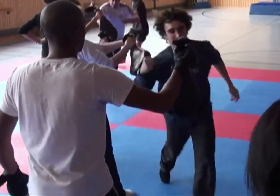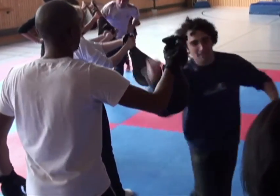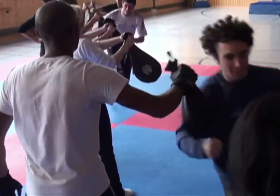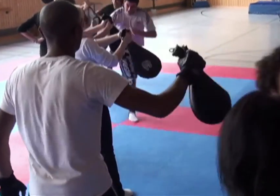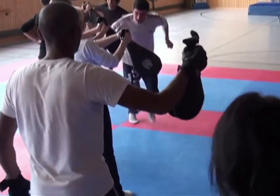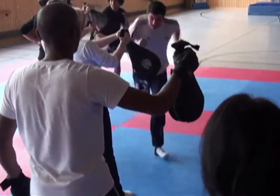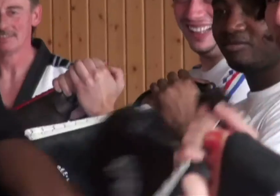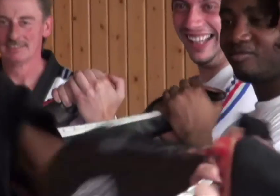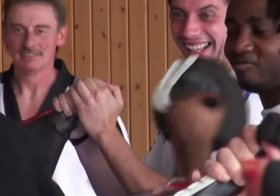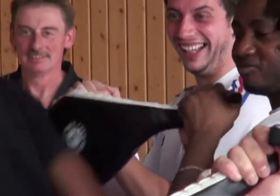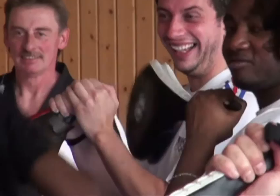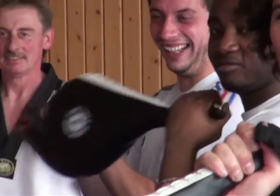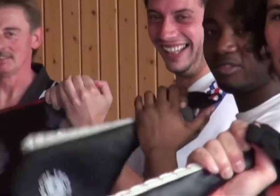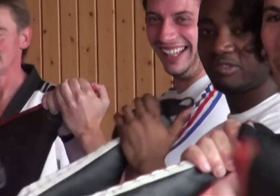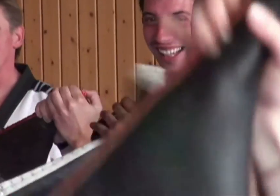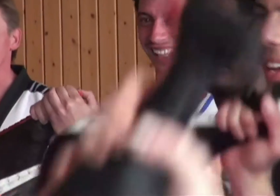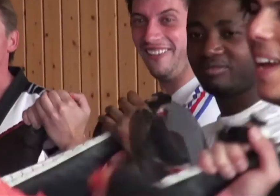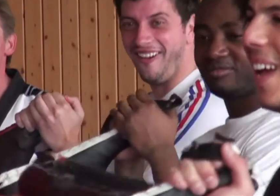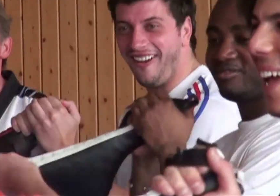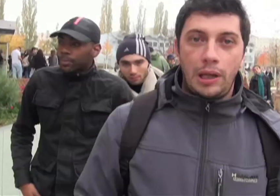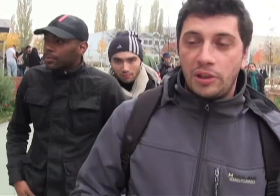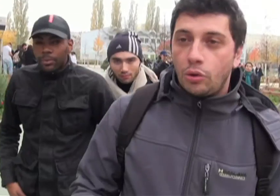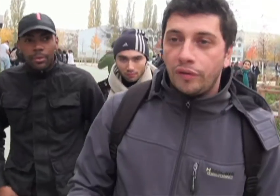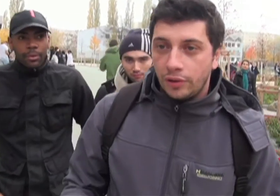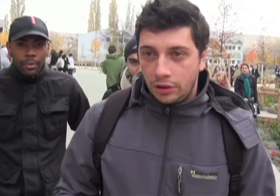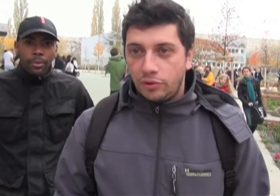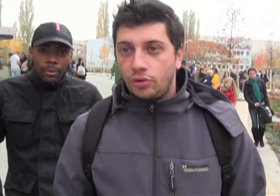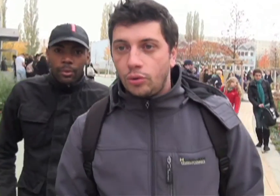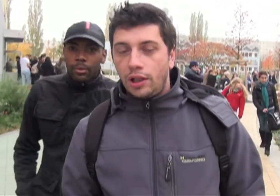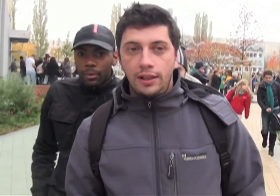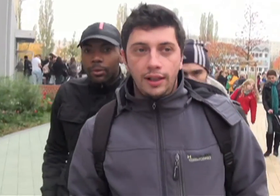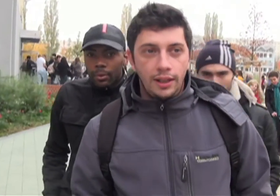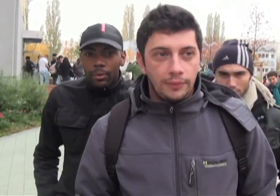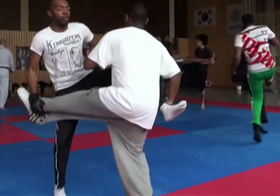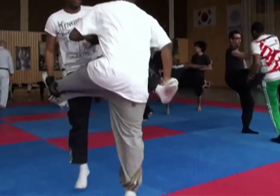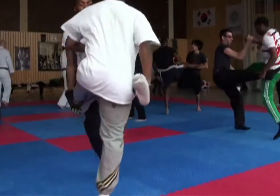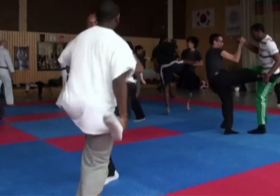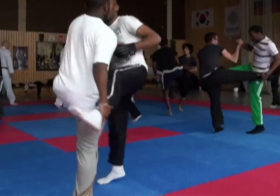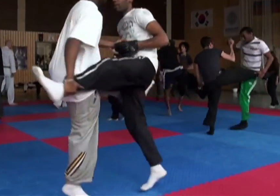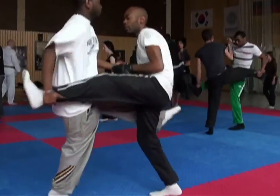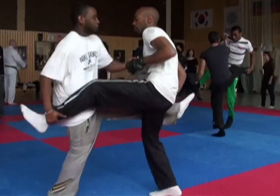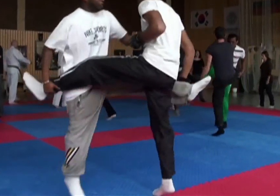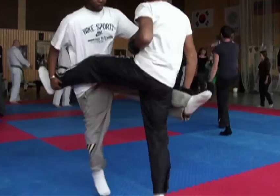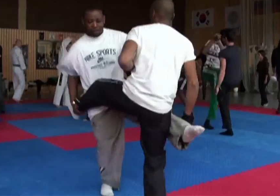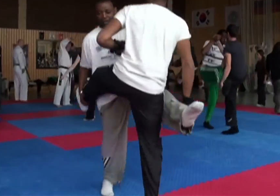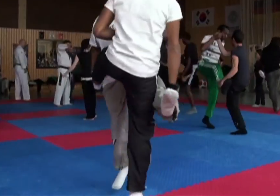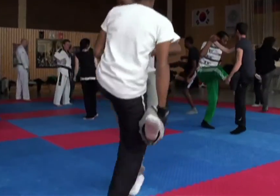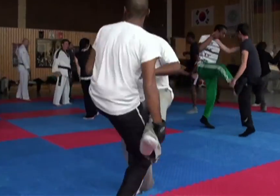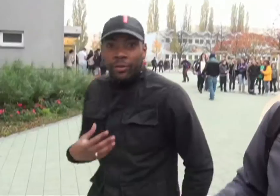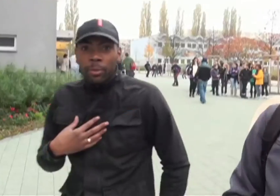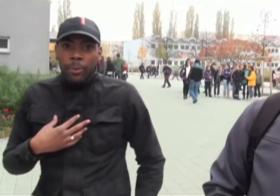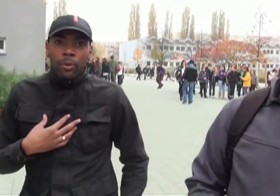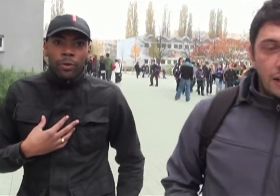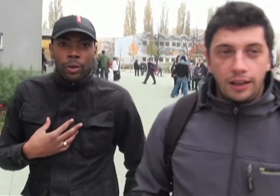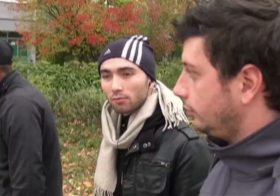Beziehungen herangeführt werden. Ça les aide à travailler un petit peu sur la prise de confiance, la confiance en soi, des choses comme ça, et voir autre chose de différent, prendre confiance en eux.